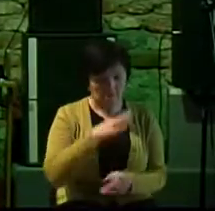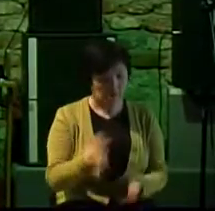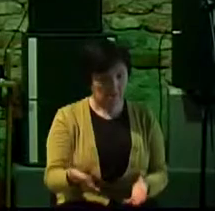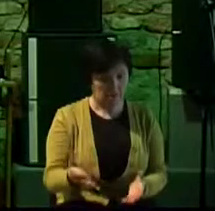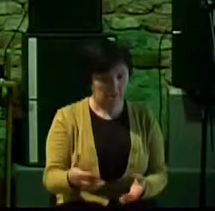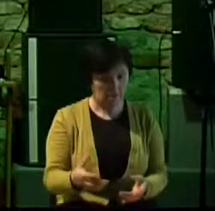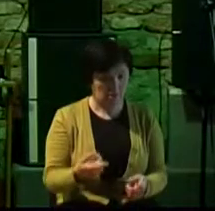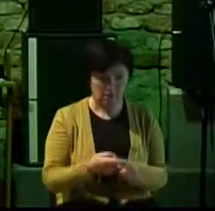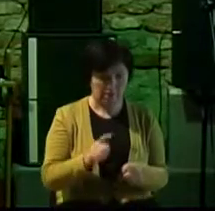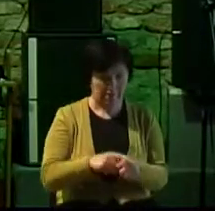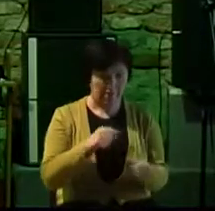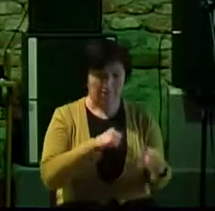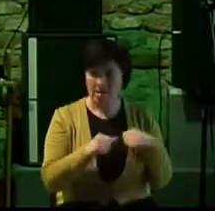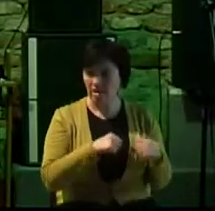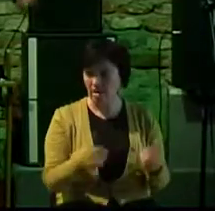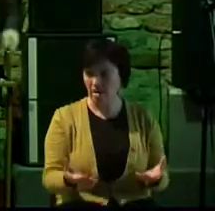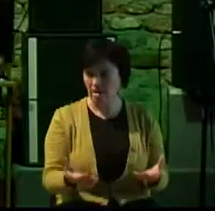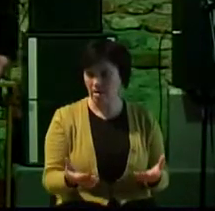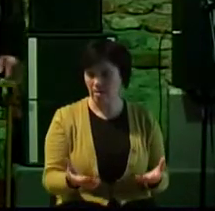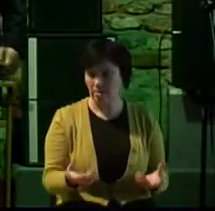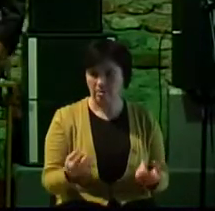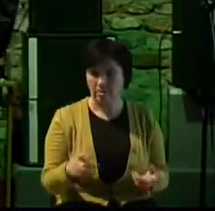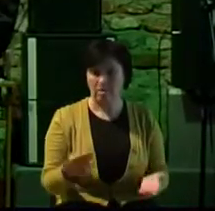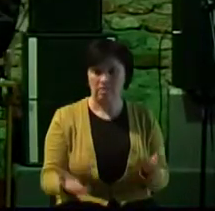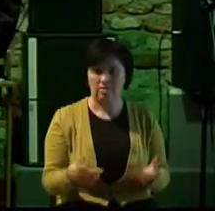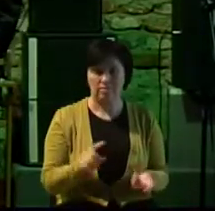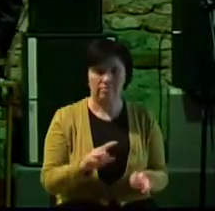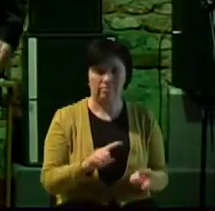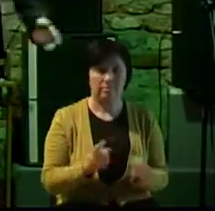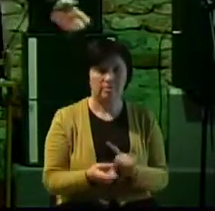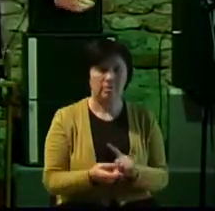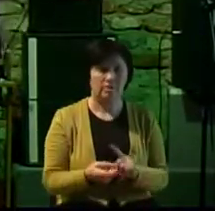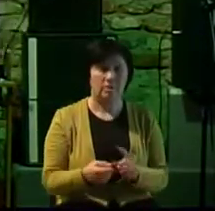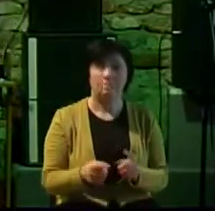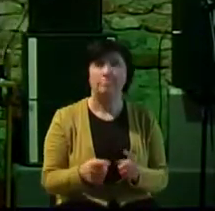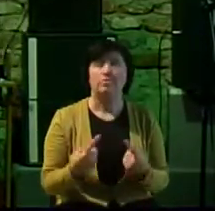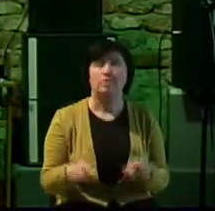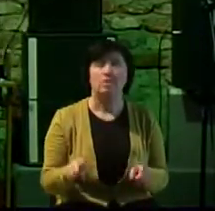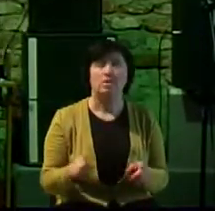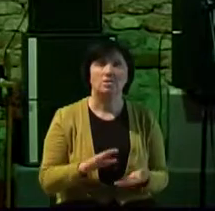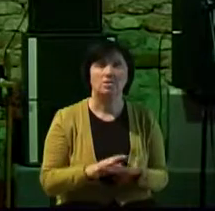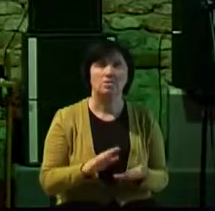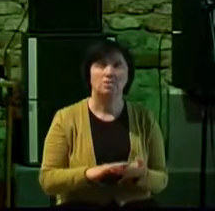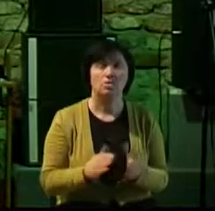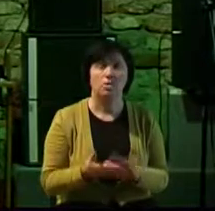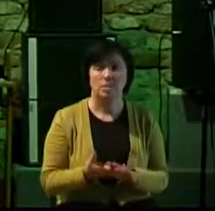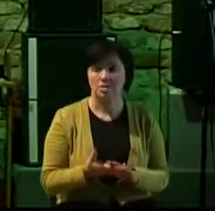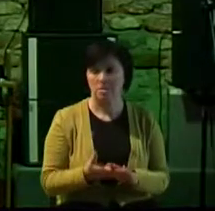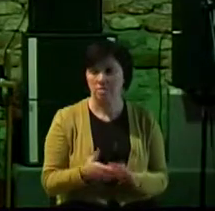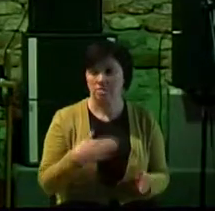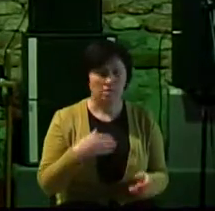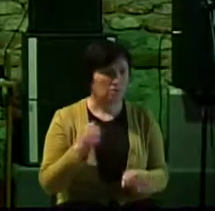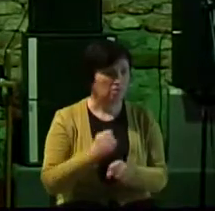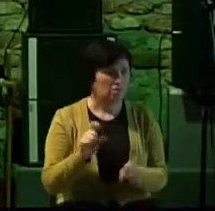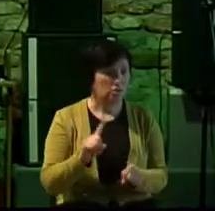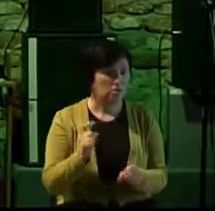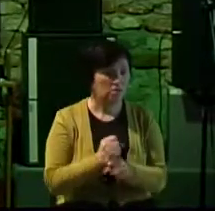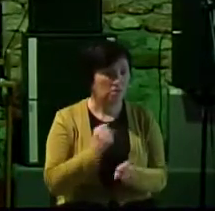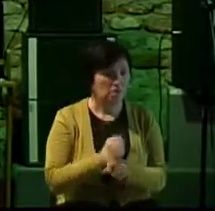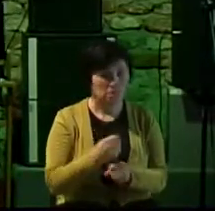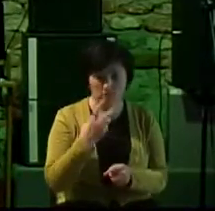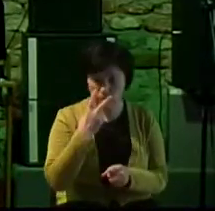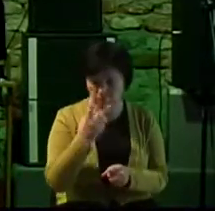это грех. Или другая ситуация, где-то я шел, что-то делал, чем-то занимался, и вдруг увидел брата